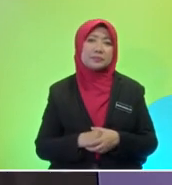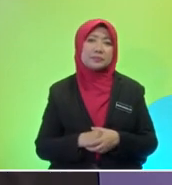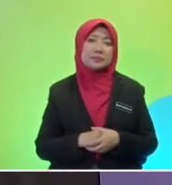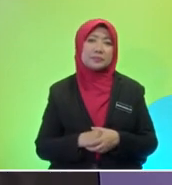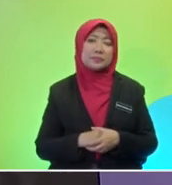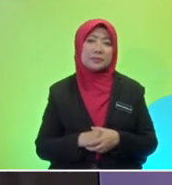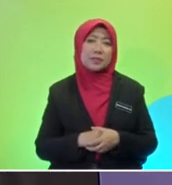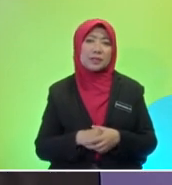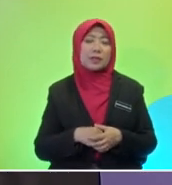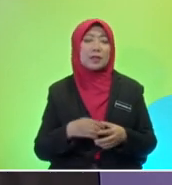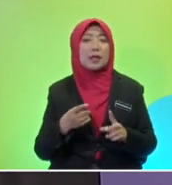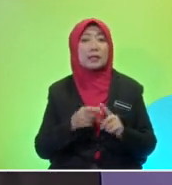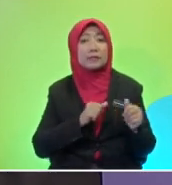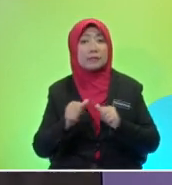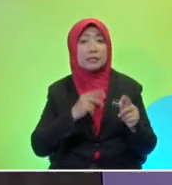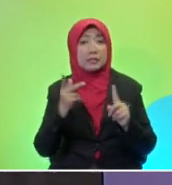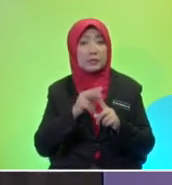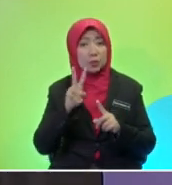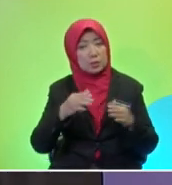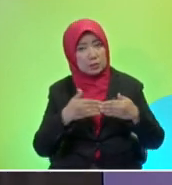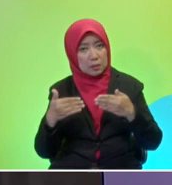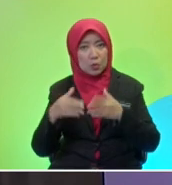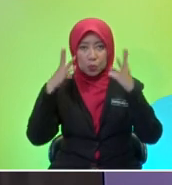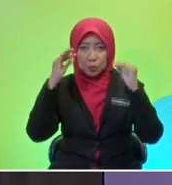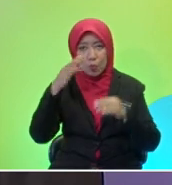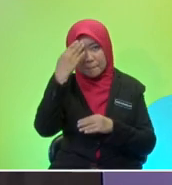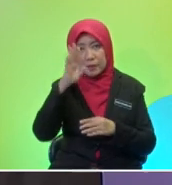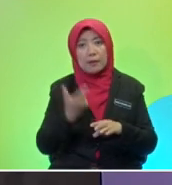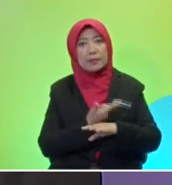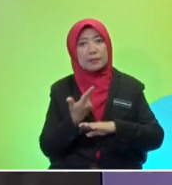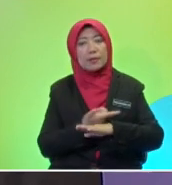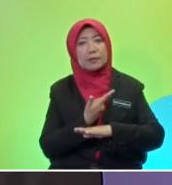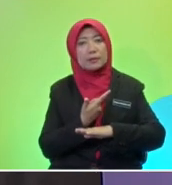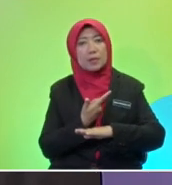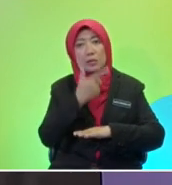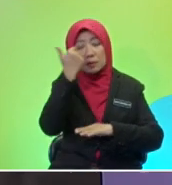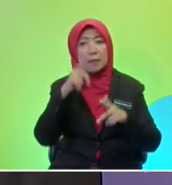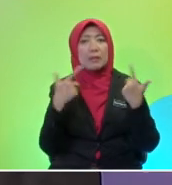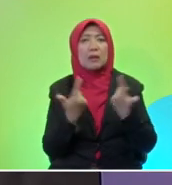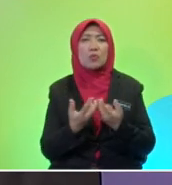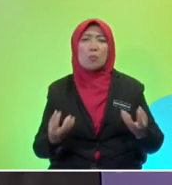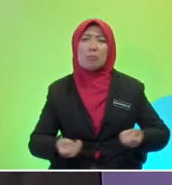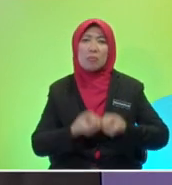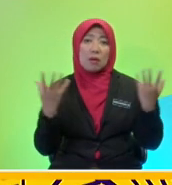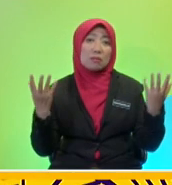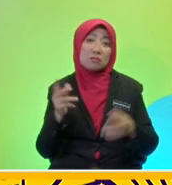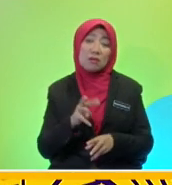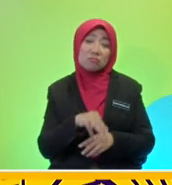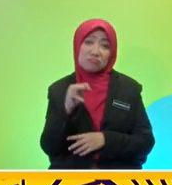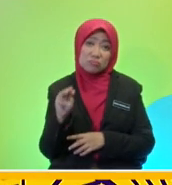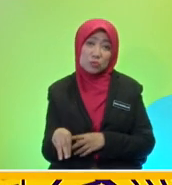yang kedua yaitu guru Memberikan latihan oleh kelas itu ramai muridnya